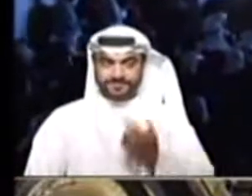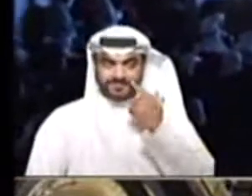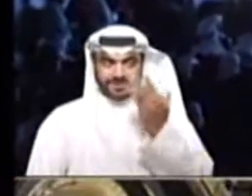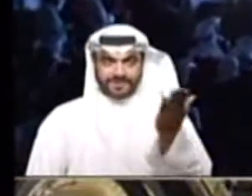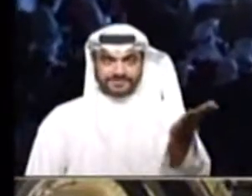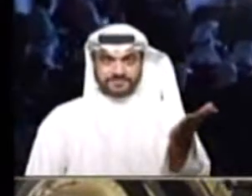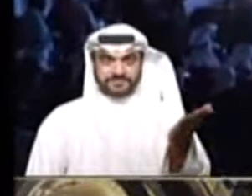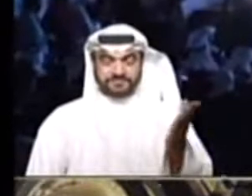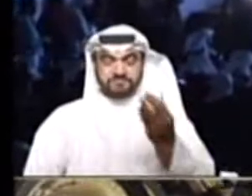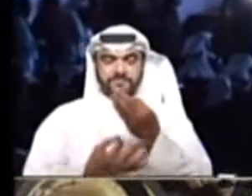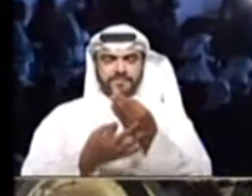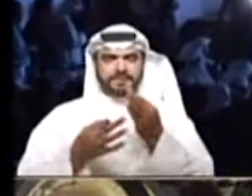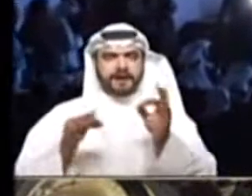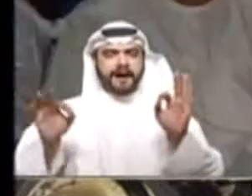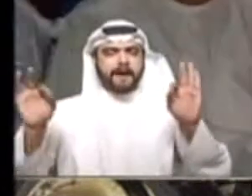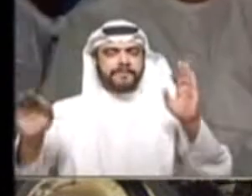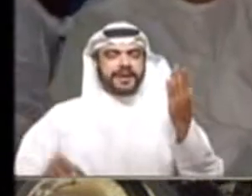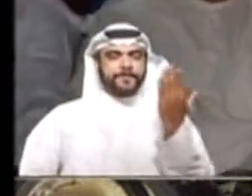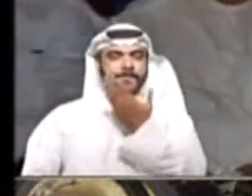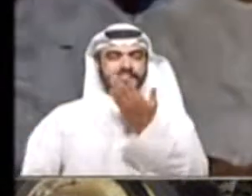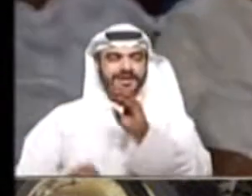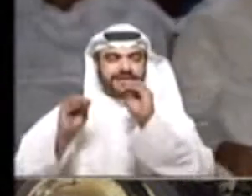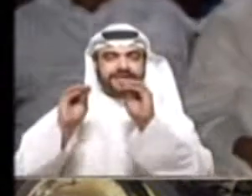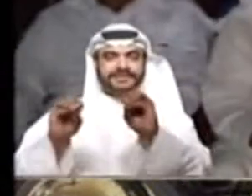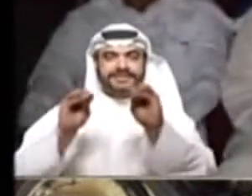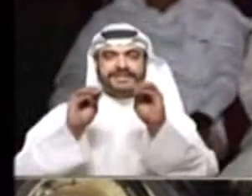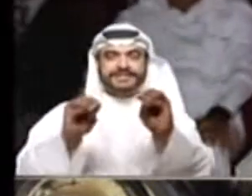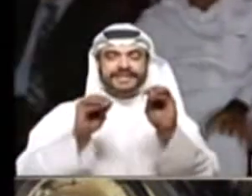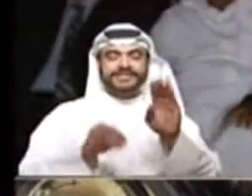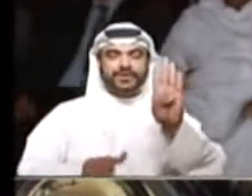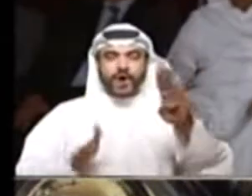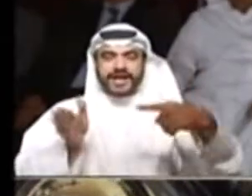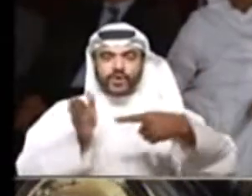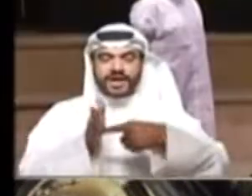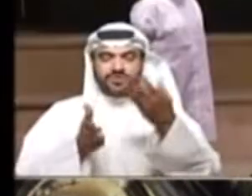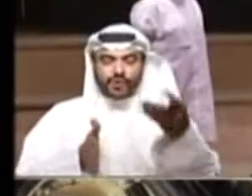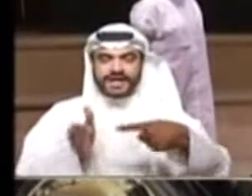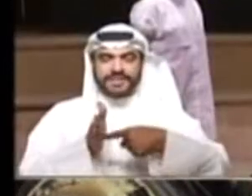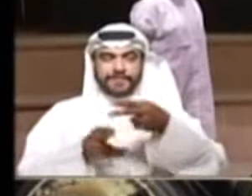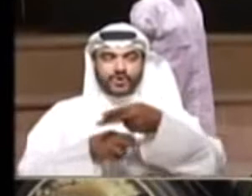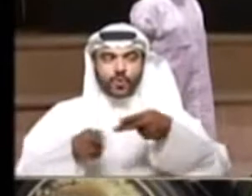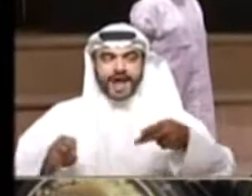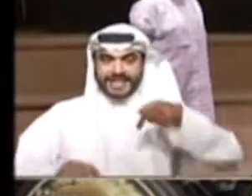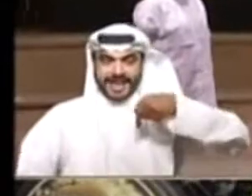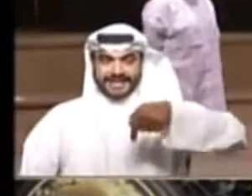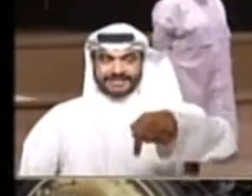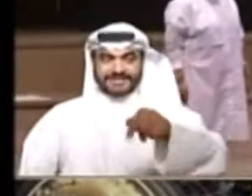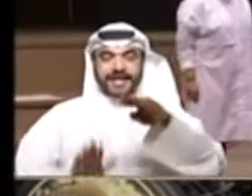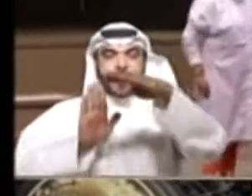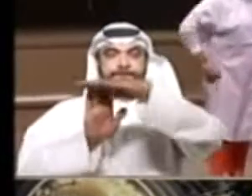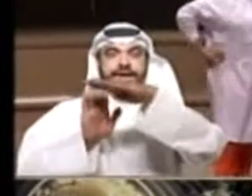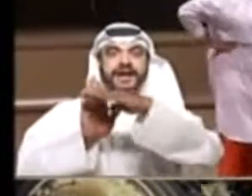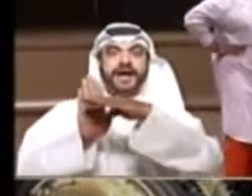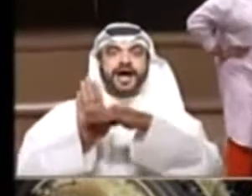في أجواء تربوية تفاؤلية اختتمت مدارس وكليات في جامعة الكويت الموسم الحالي للعام الدراسي لبرنامج